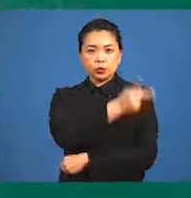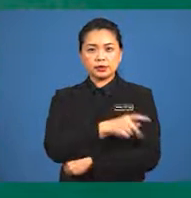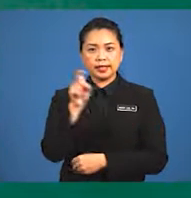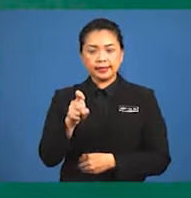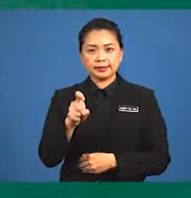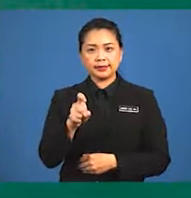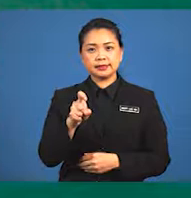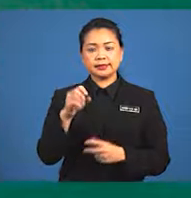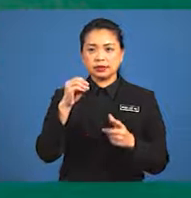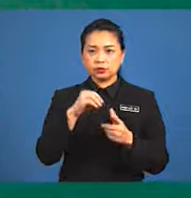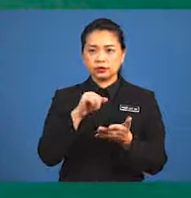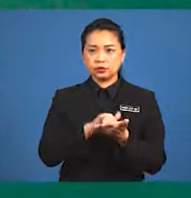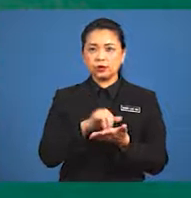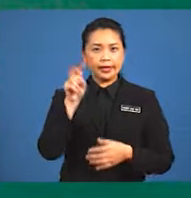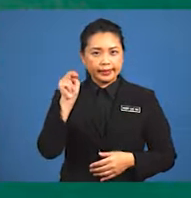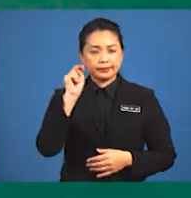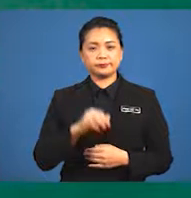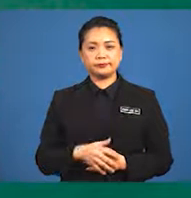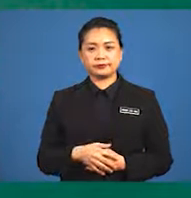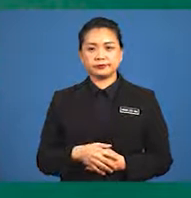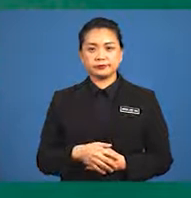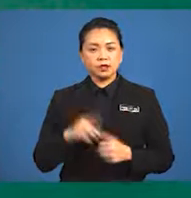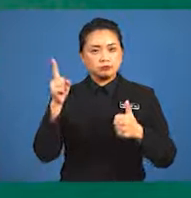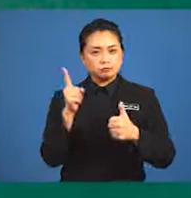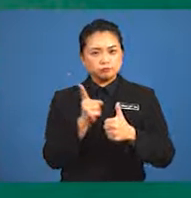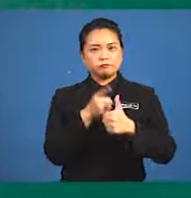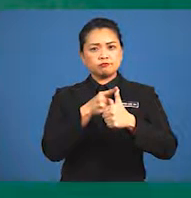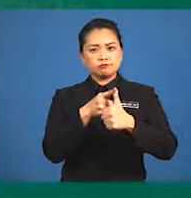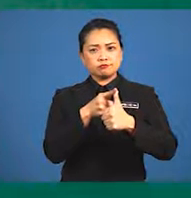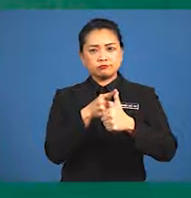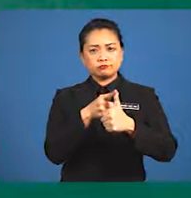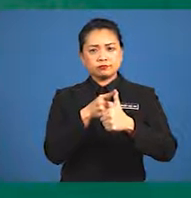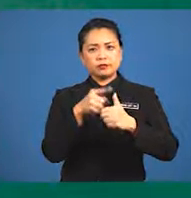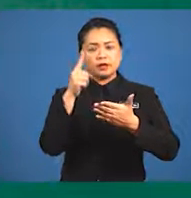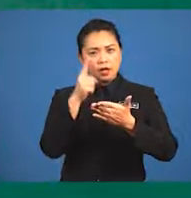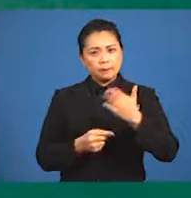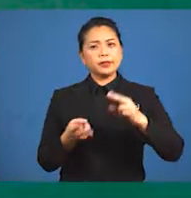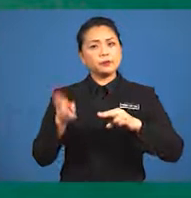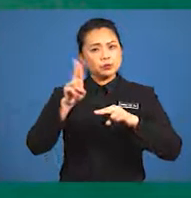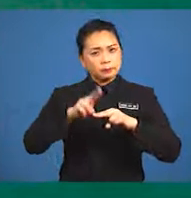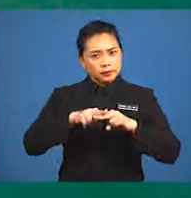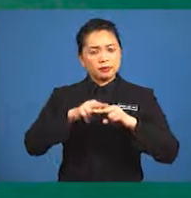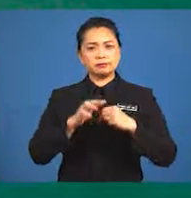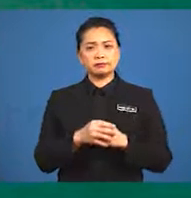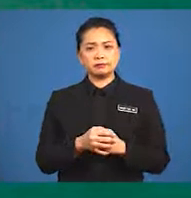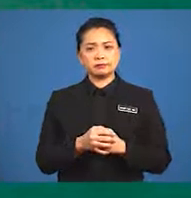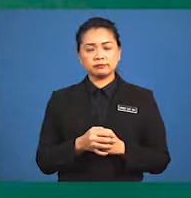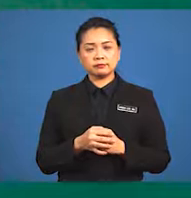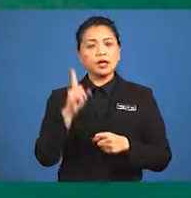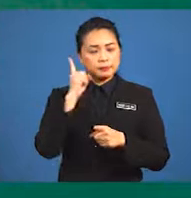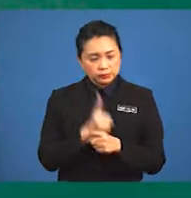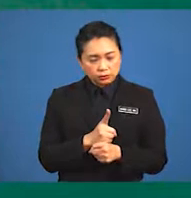iaitu N. Bagi sebutan pertama, apakah yang perlu ditambah dengan 1?